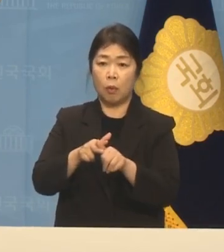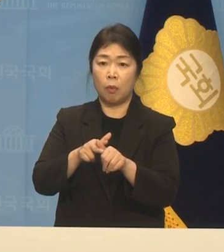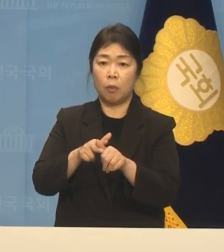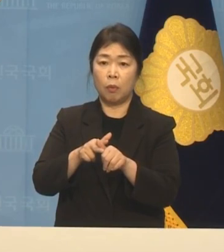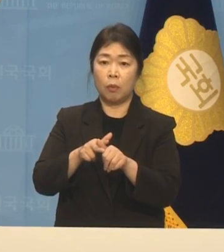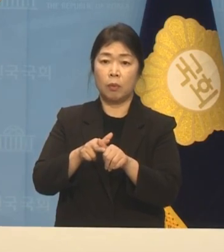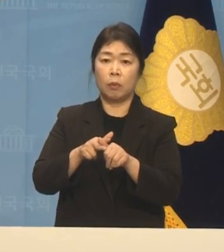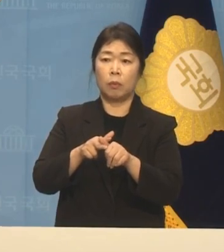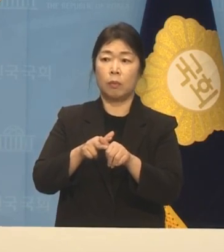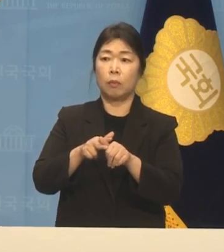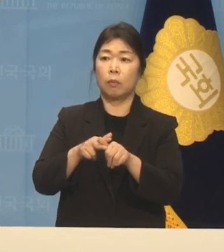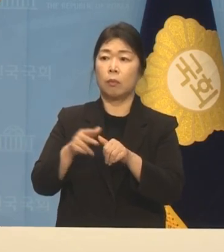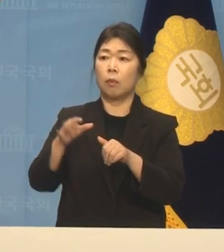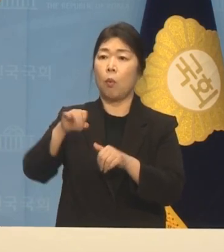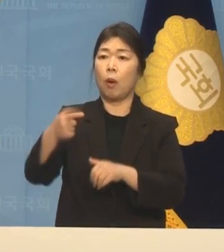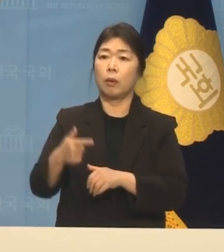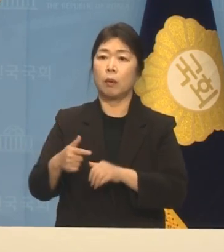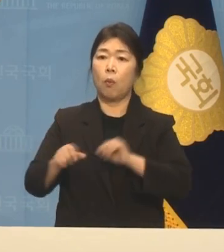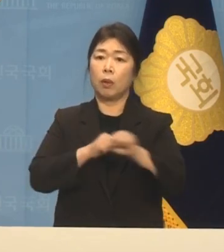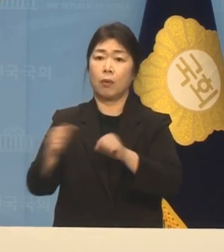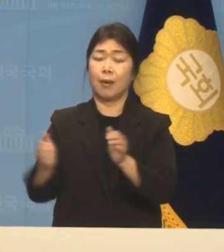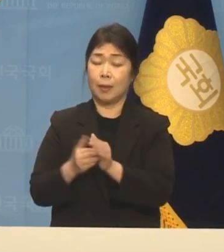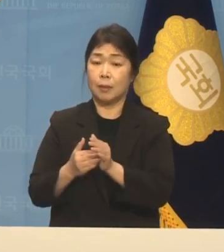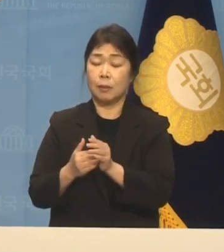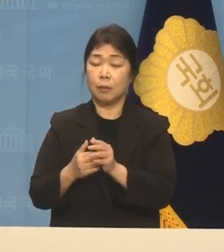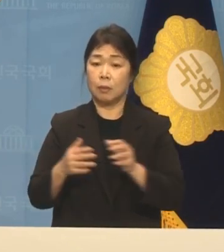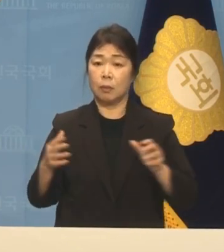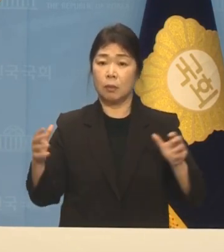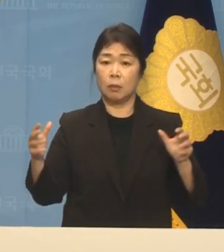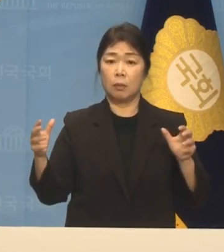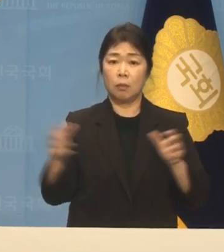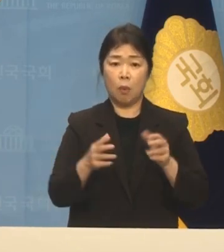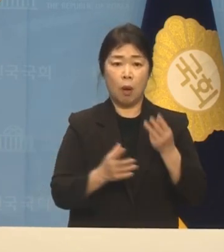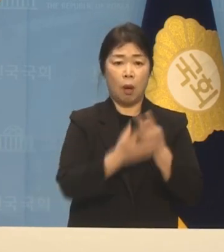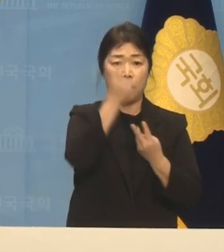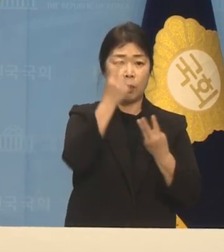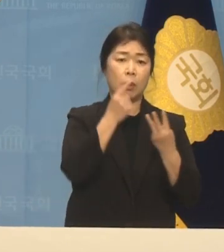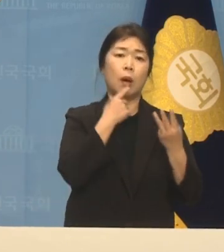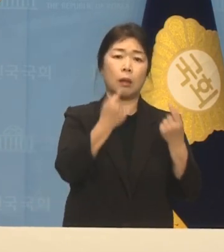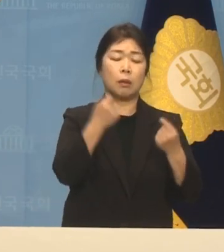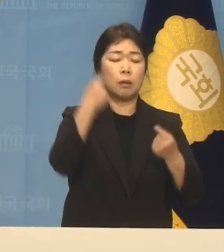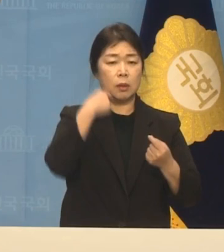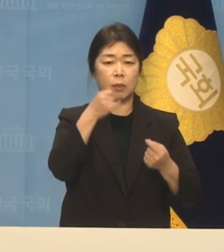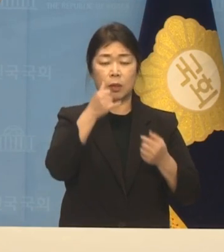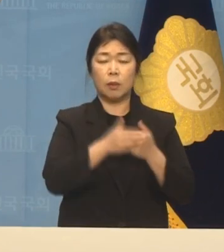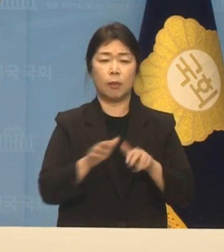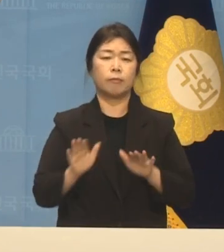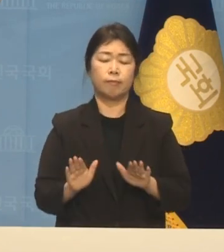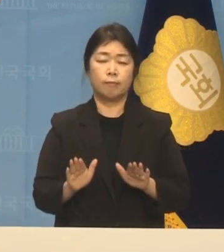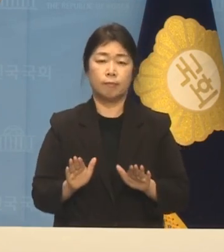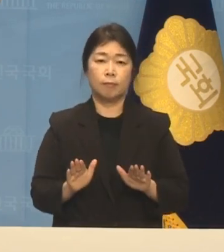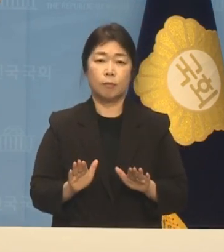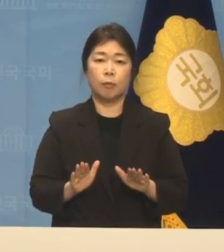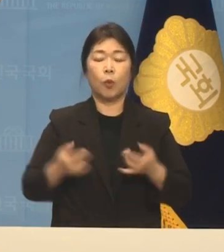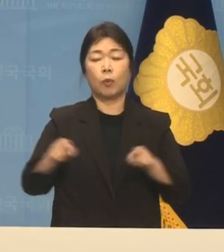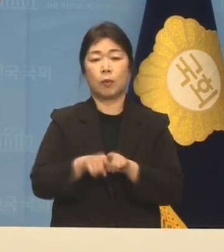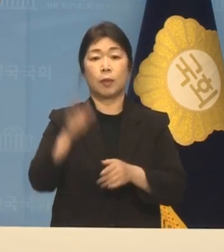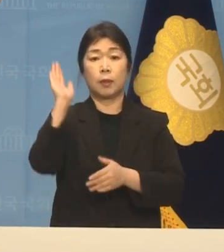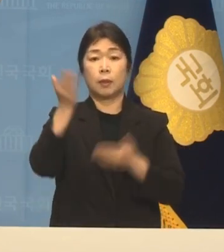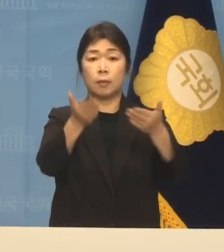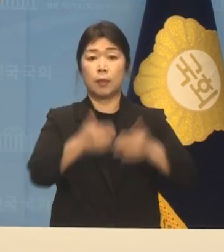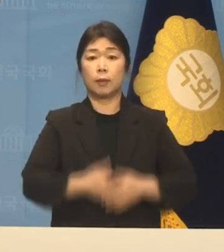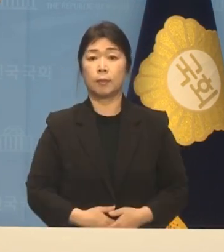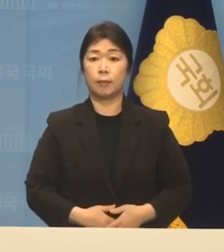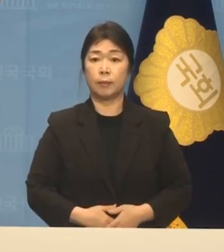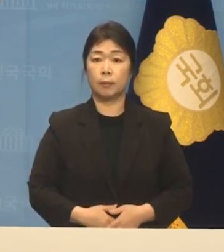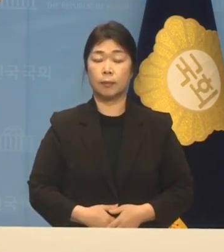명백하게 평가하고 비판하지 않을 수 없습니다. 이에 대해서 저희가 공동 기자회견을 지금부터 하도록 하겠습니다.